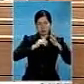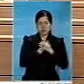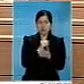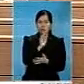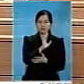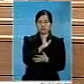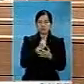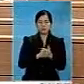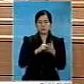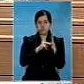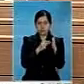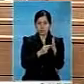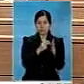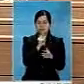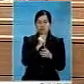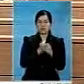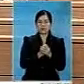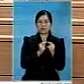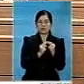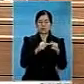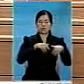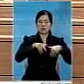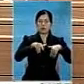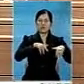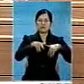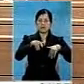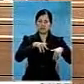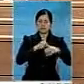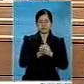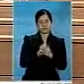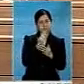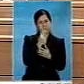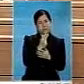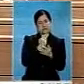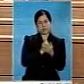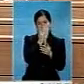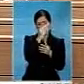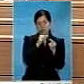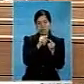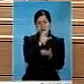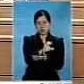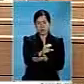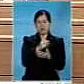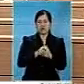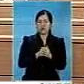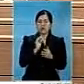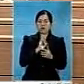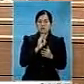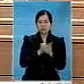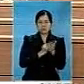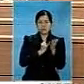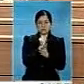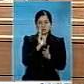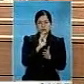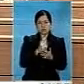ดูถูกพี่น้องประชาชนนะครับไปเขียนกฎหมายเพื่อบังคับให้เป็นโน่นเป็นนี่มันไม่ได้แล้วครับท่